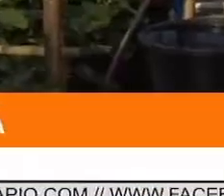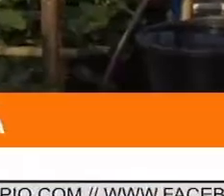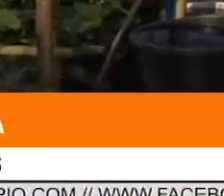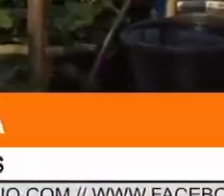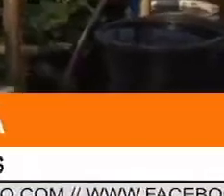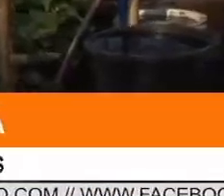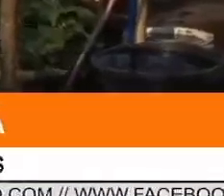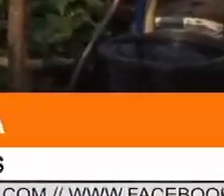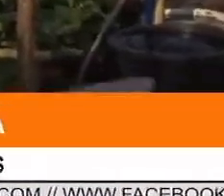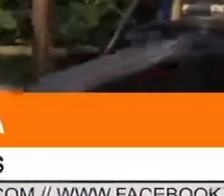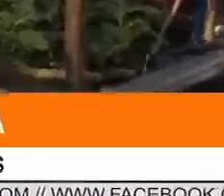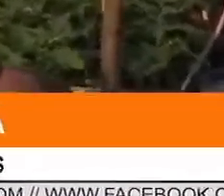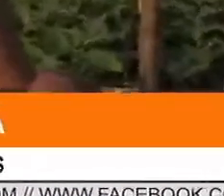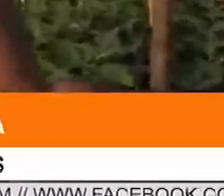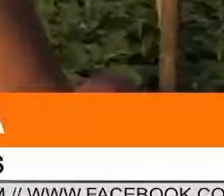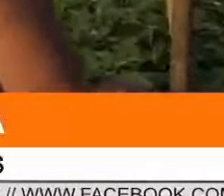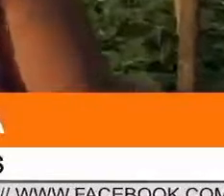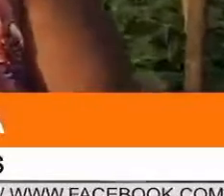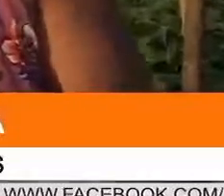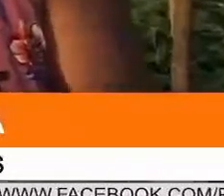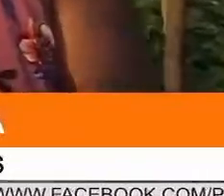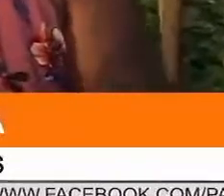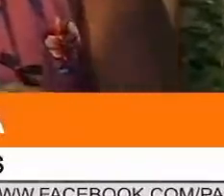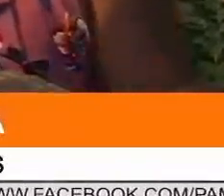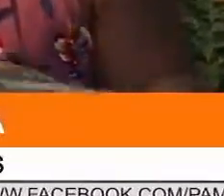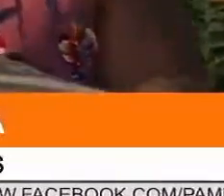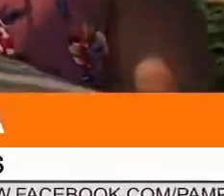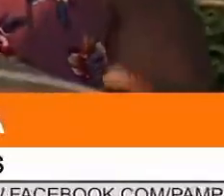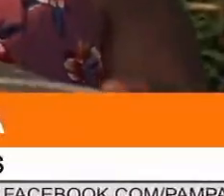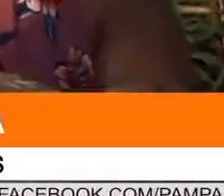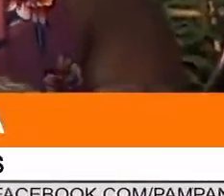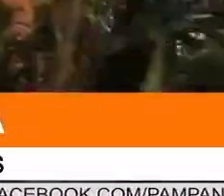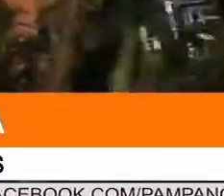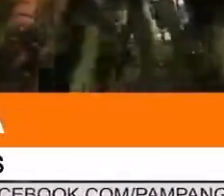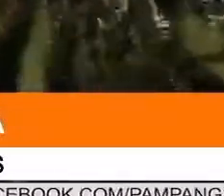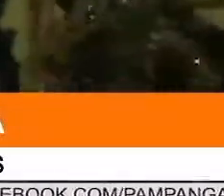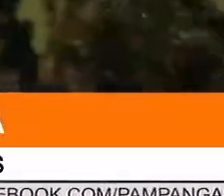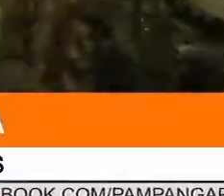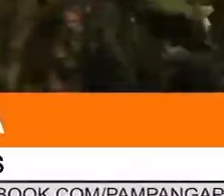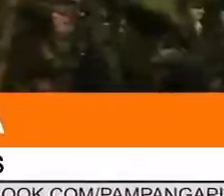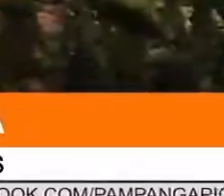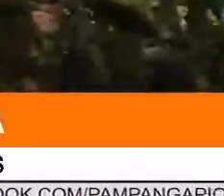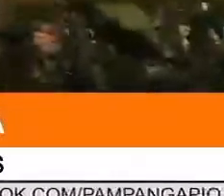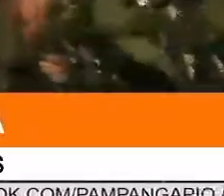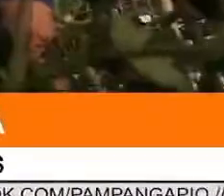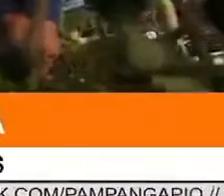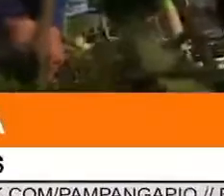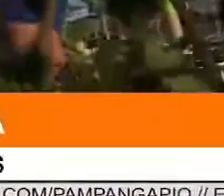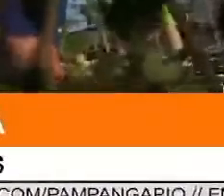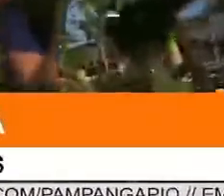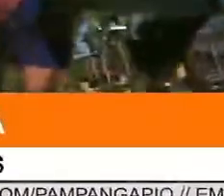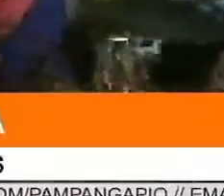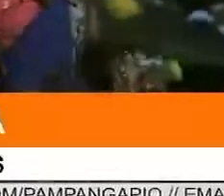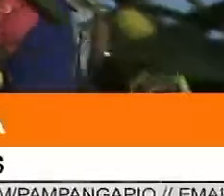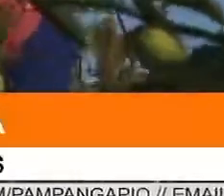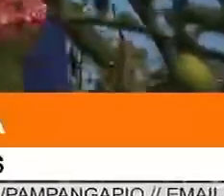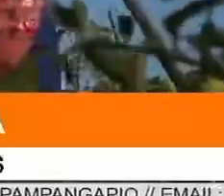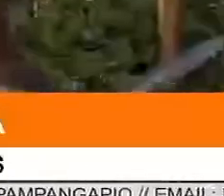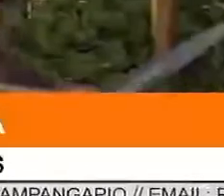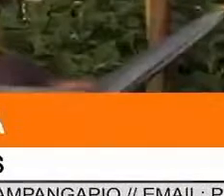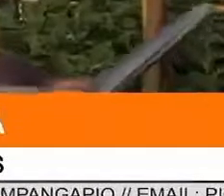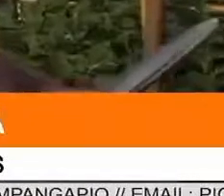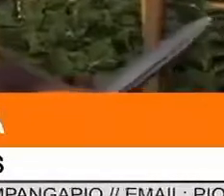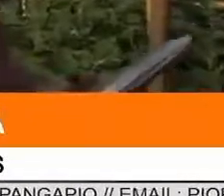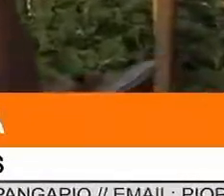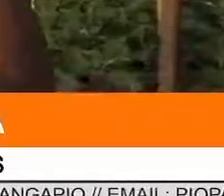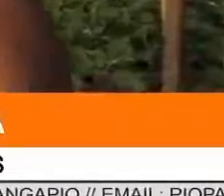kayo magluto? Oo. Ano pong naging ambag nito? Mula nung tinahi ito, natuto kami lagi mamasyal dito, lagi nagluluto, dala-dala lahat